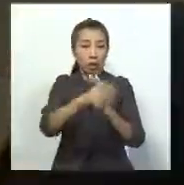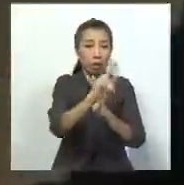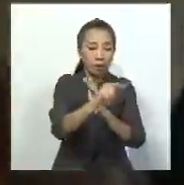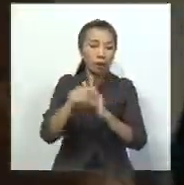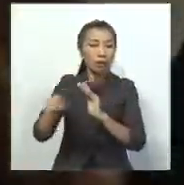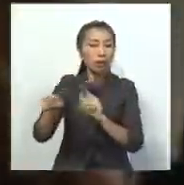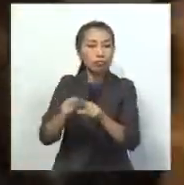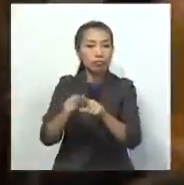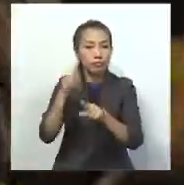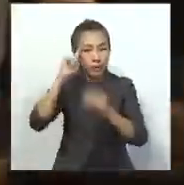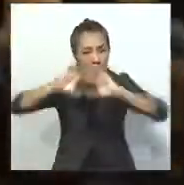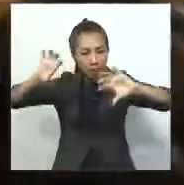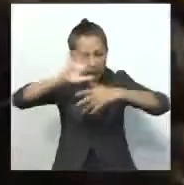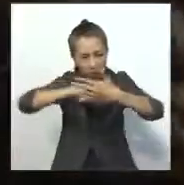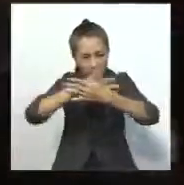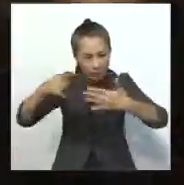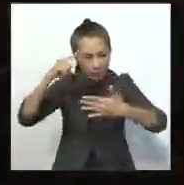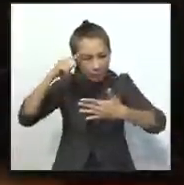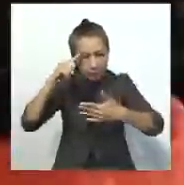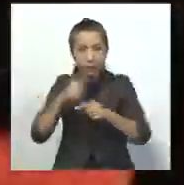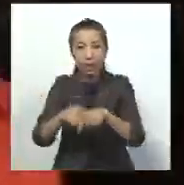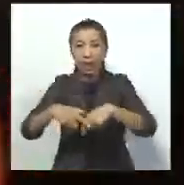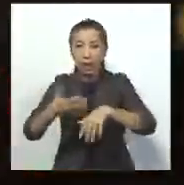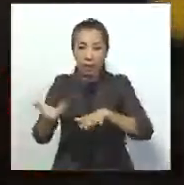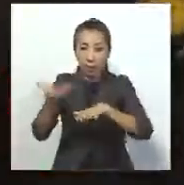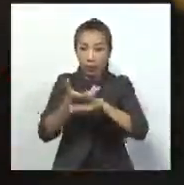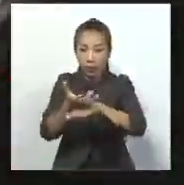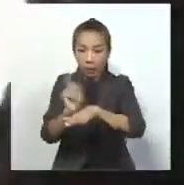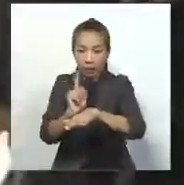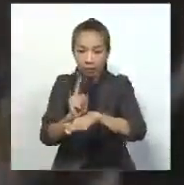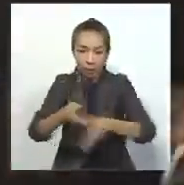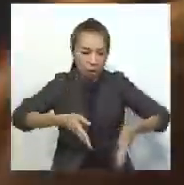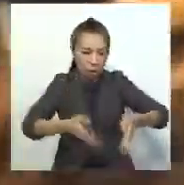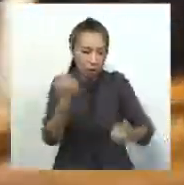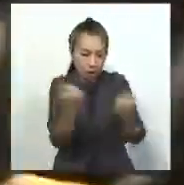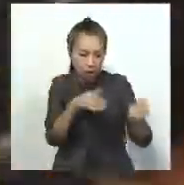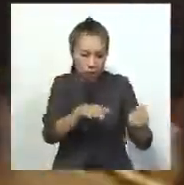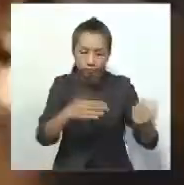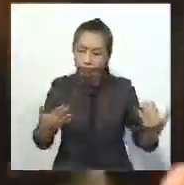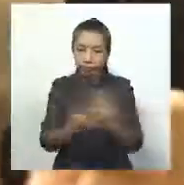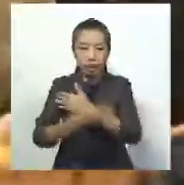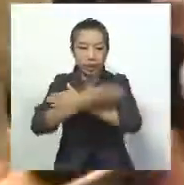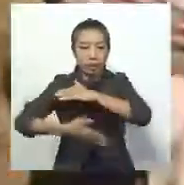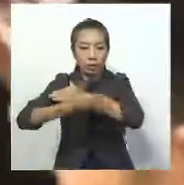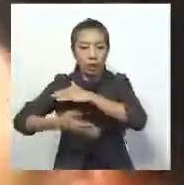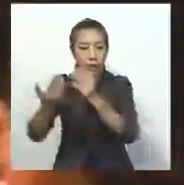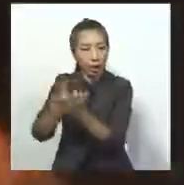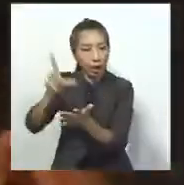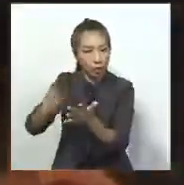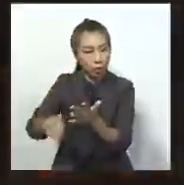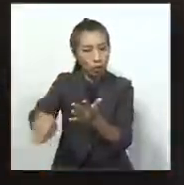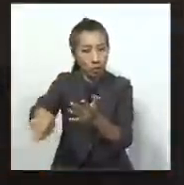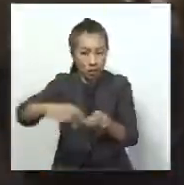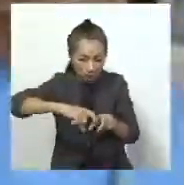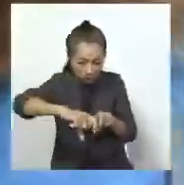การปรับเปลี่ยนรูปแบบการขนส่งจากถนนมาสู่การขนส่งที่มีต้นทุนที่ต่ำกว่าโดยปรับปรุงพัฒนาโครงข่ายทางรถไฟ